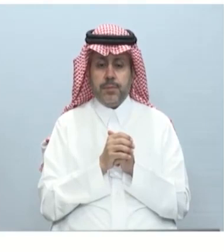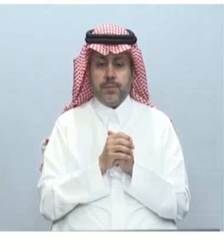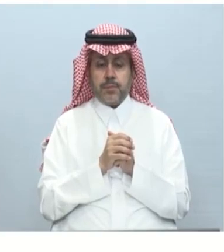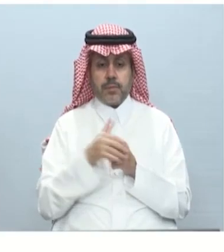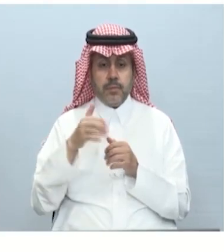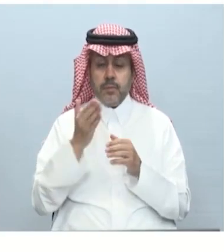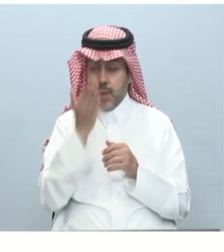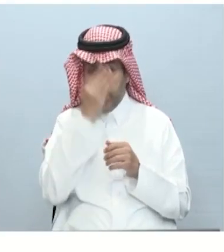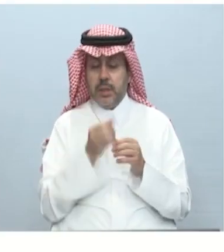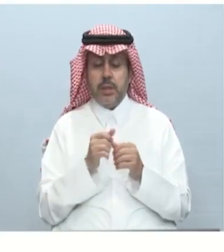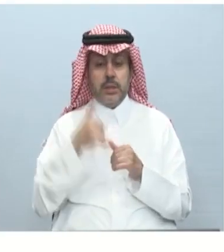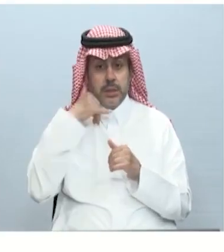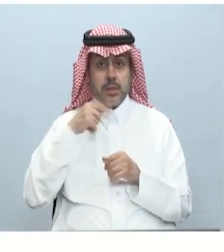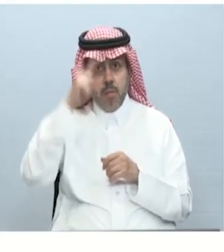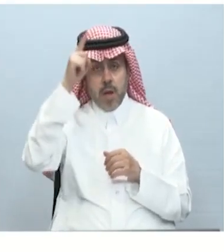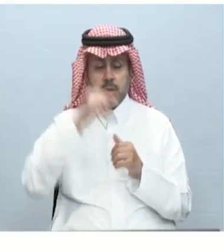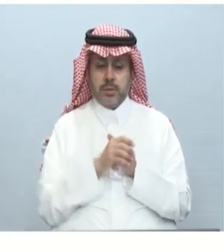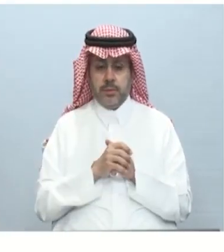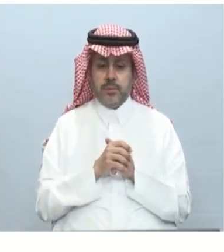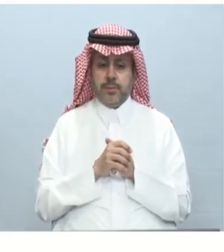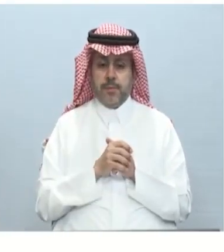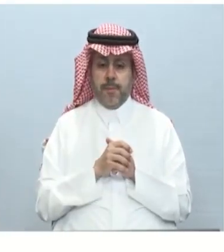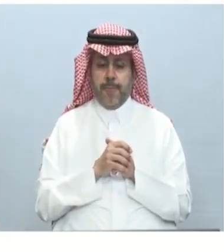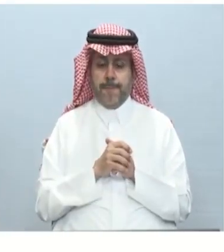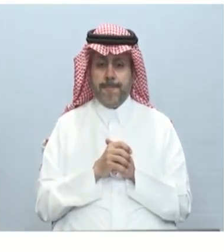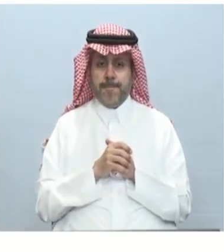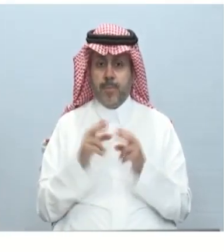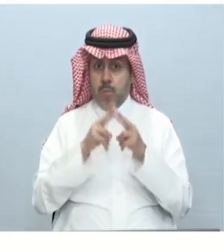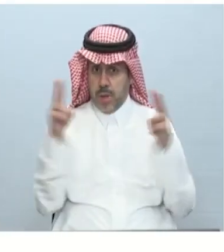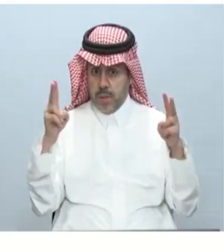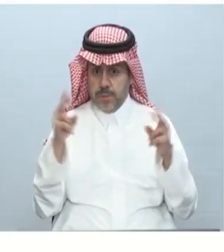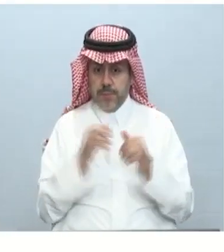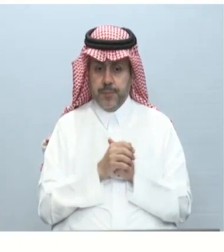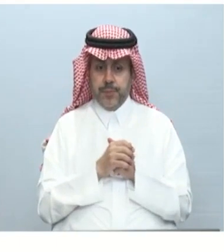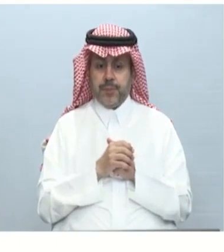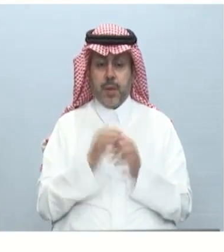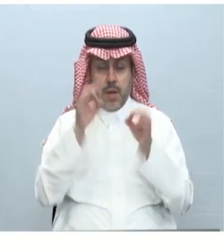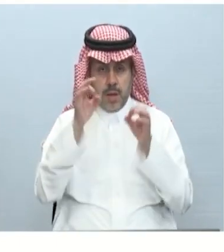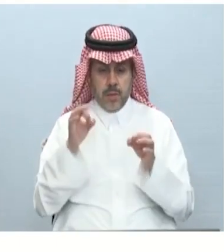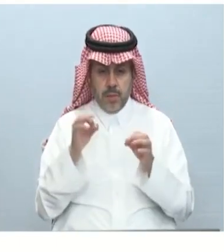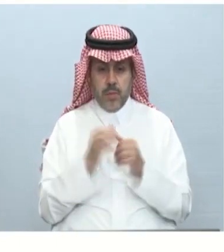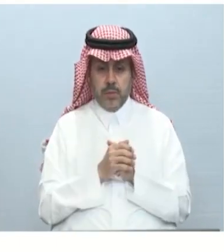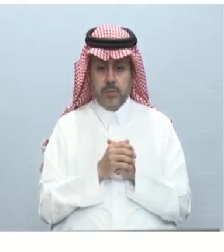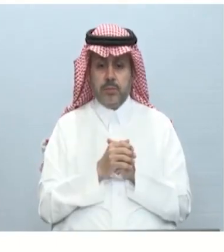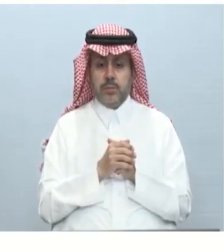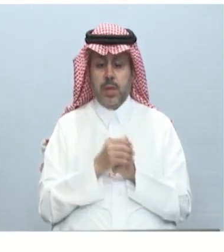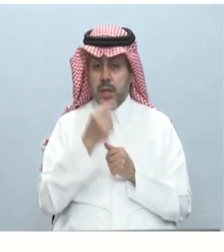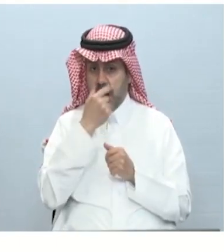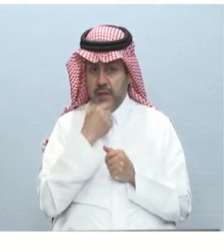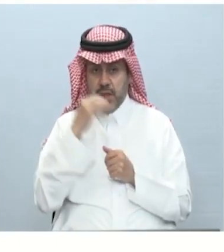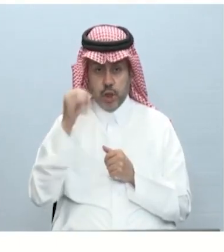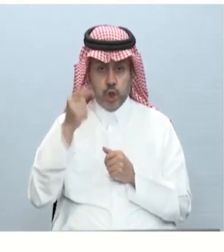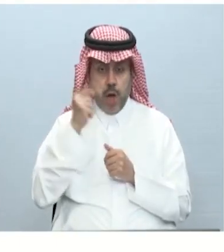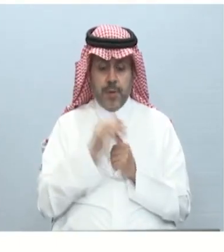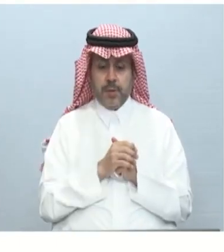صله العبد بربه جل جل وعلا وبينا لكم هذه الايه الكريمه وكذلك حديث